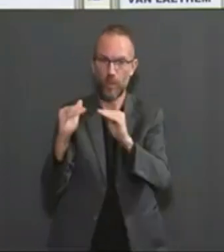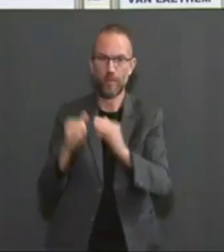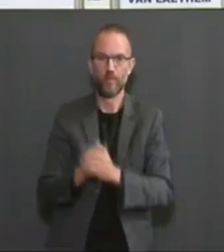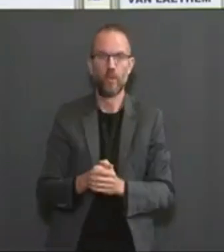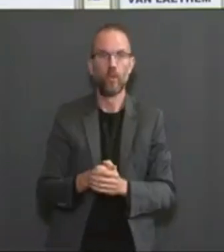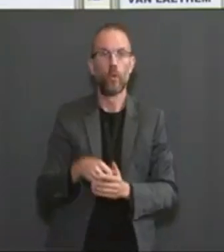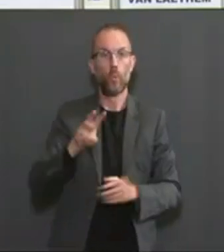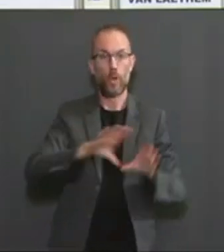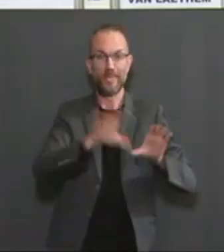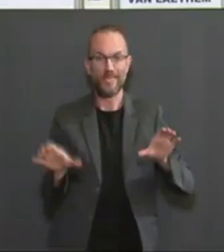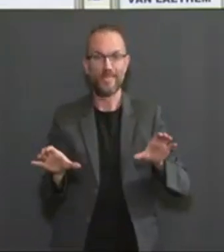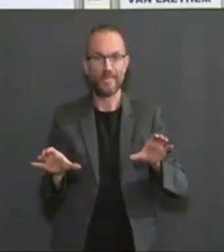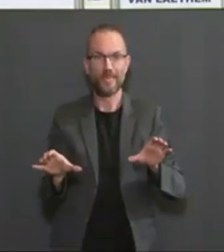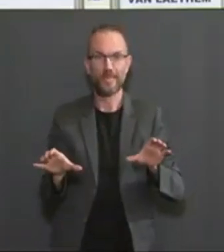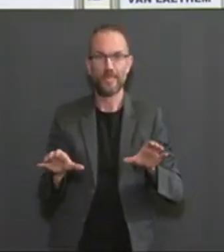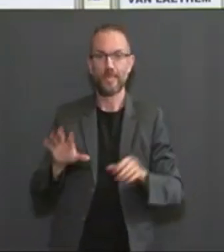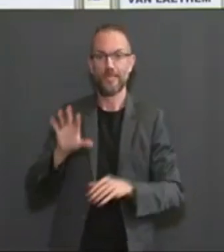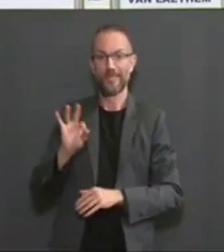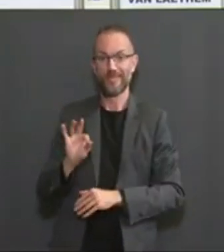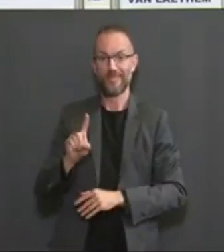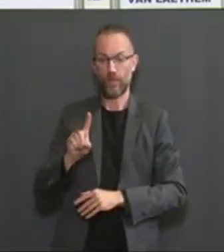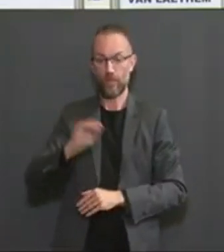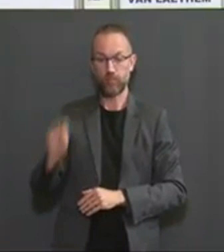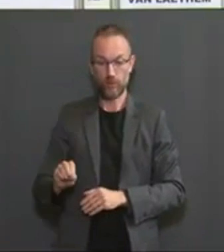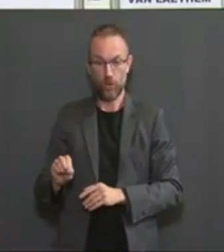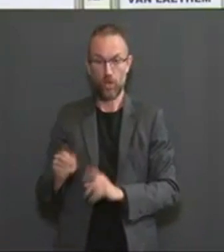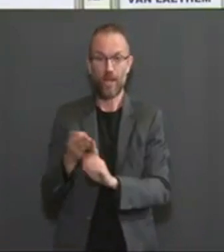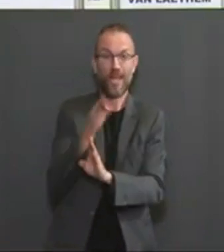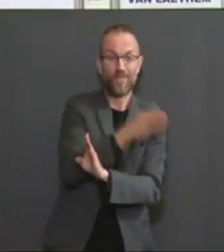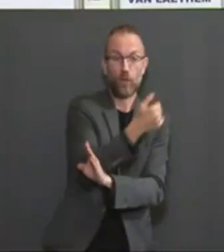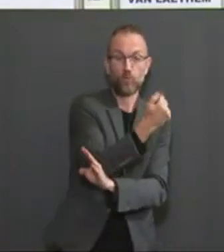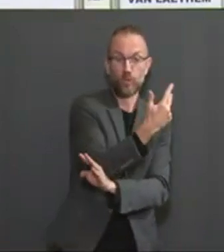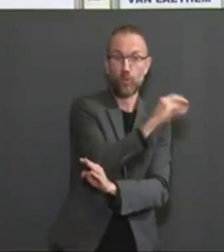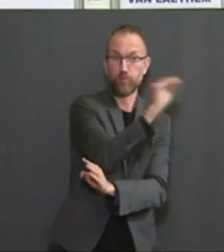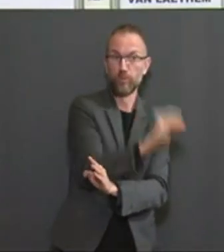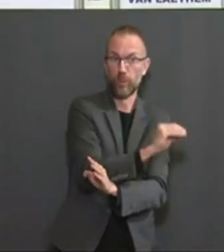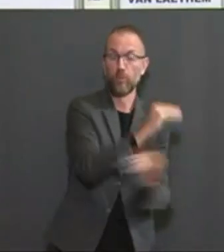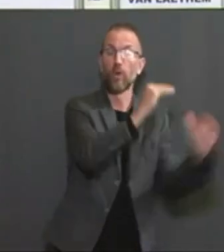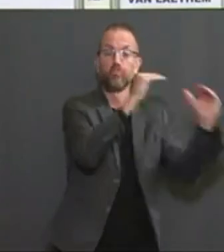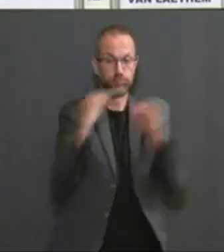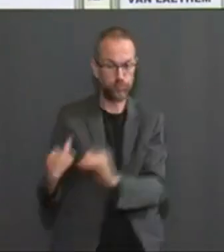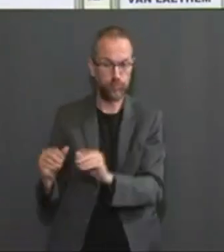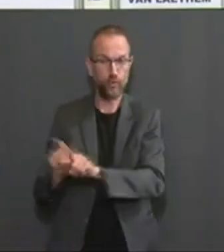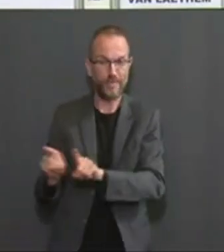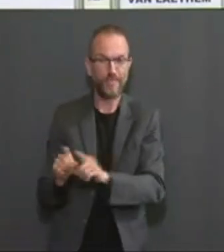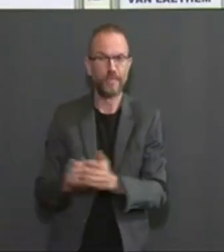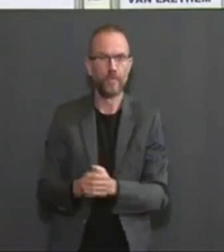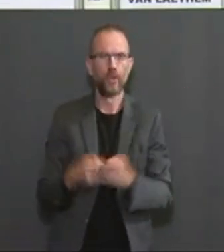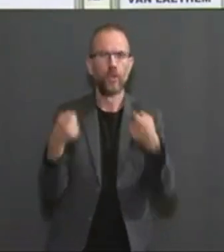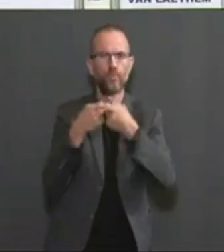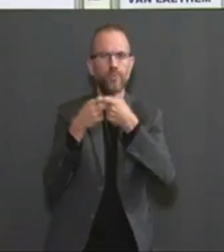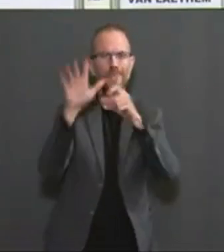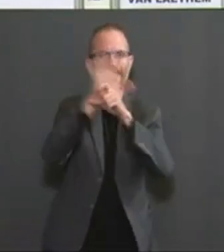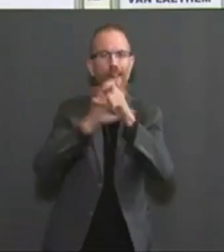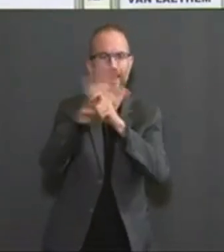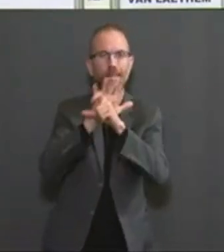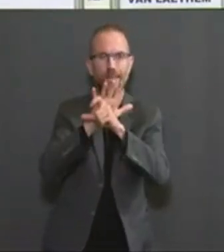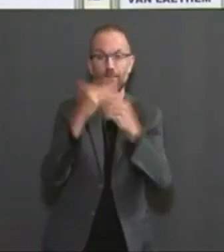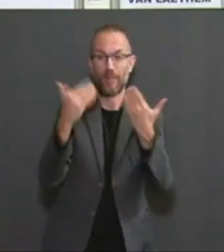51%, on vient de 63%. Et à Bruxelles, on a 47% venant